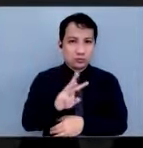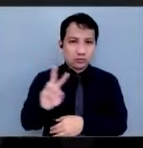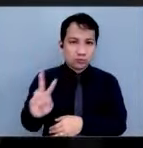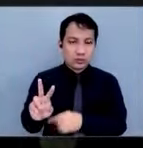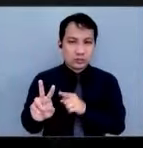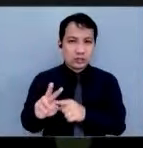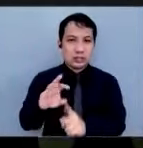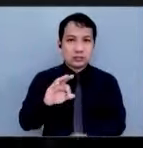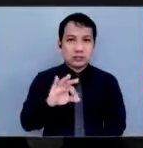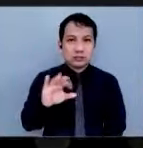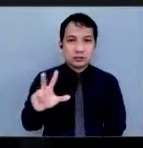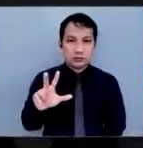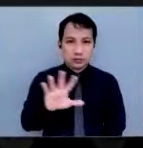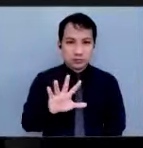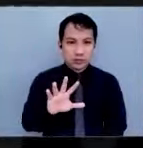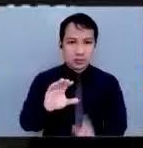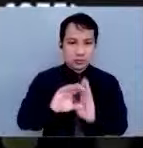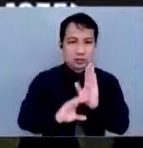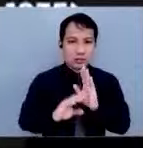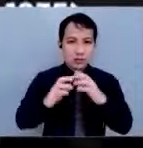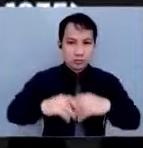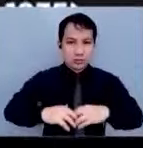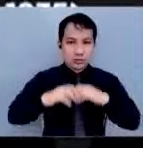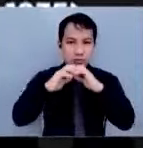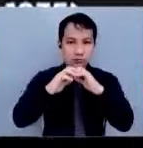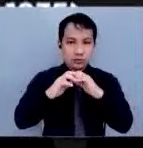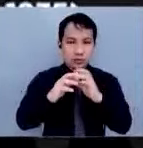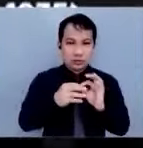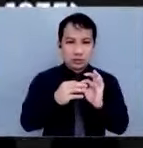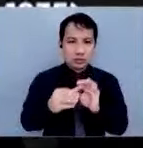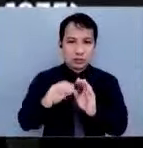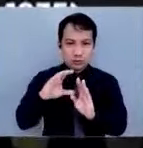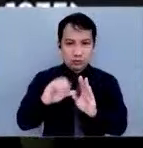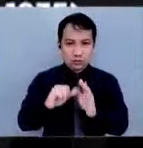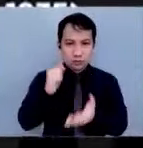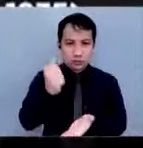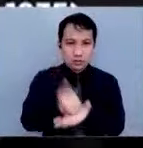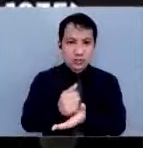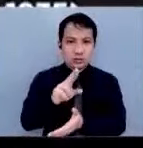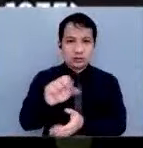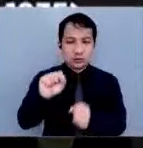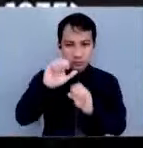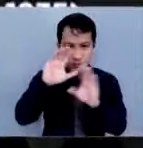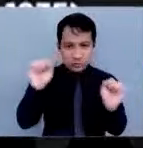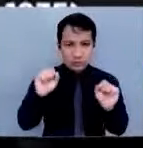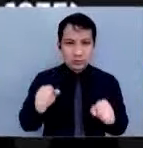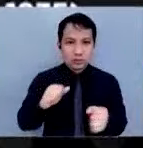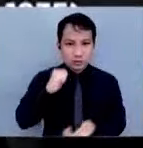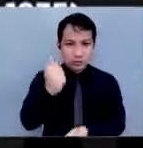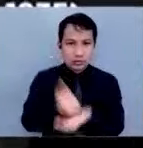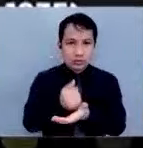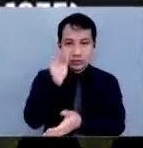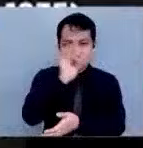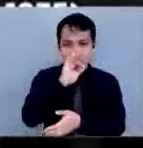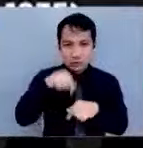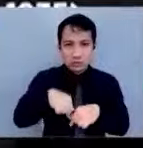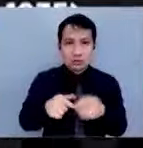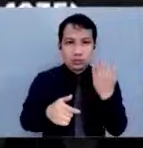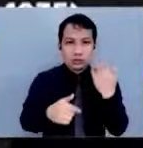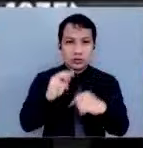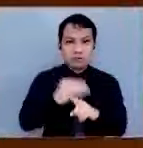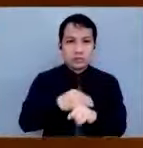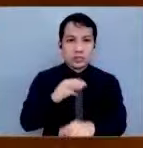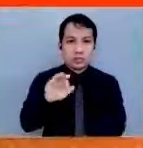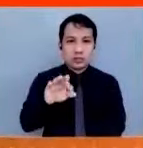1935 Constitution, binuo ng isang constitutional convention, sinertify ng US President at niratify ng mga Pilipino noong May